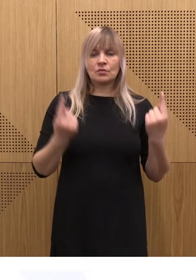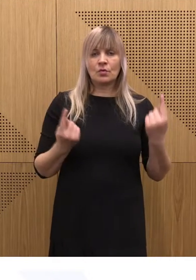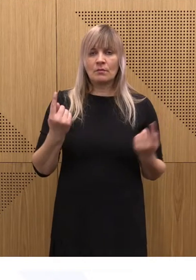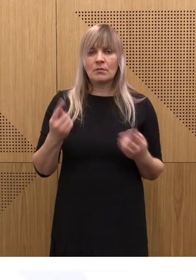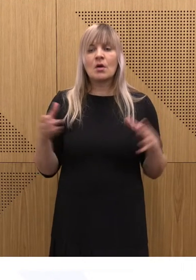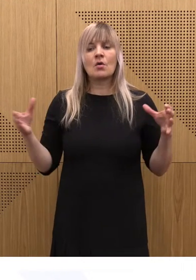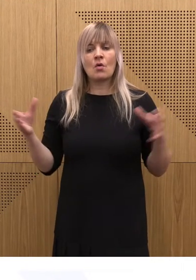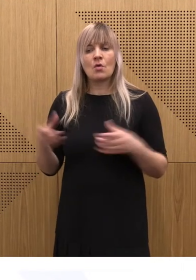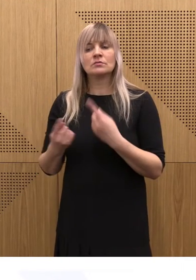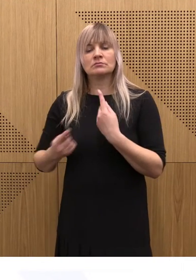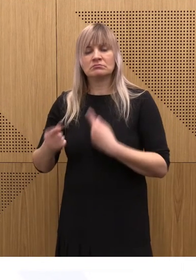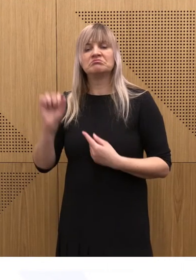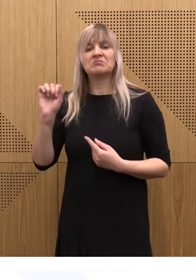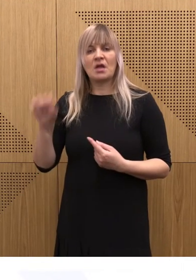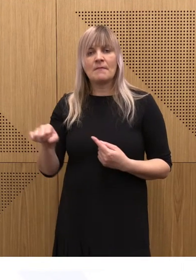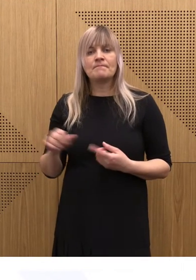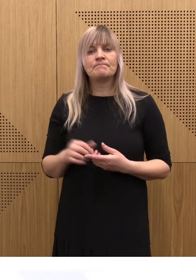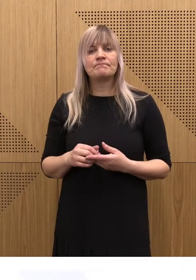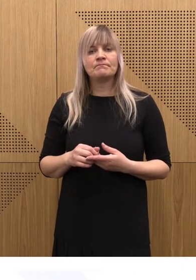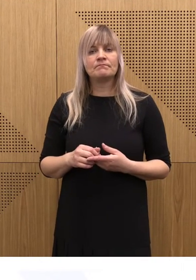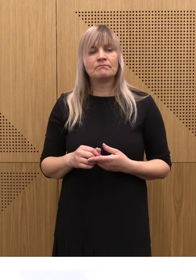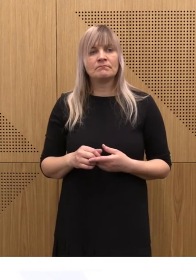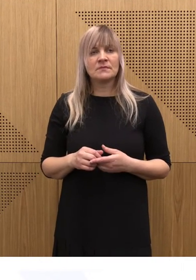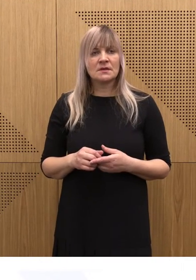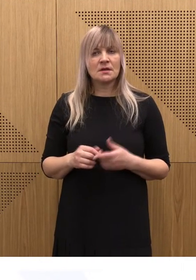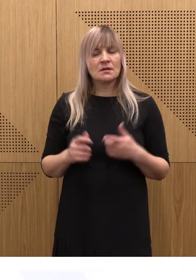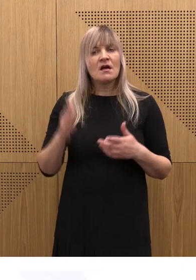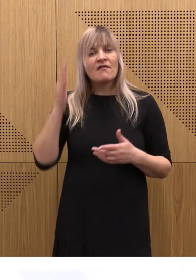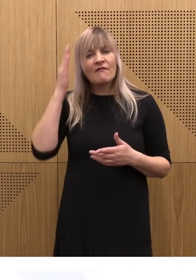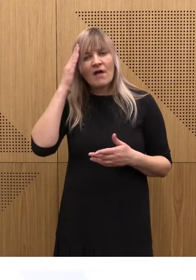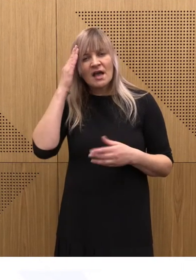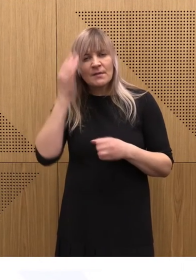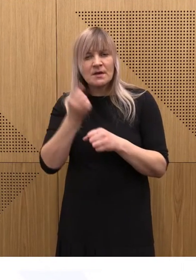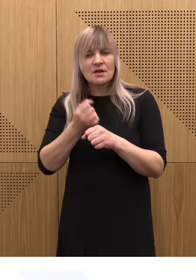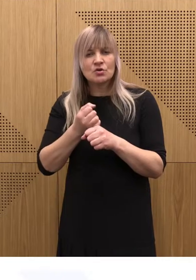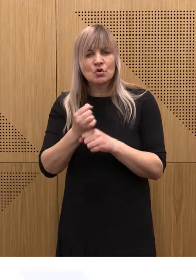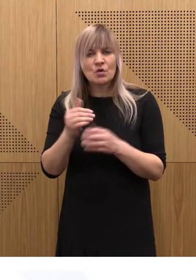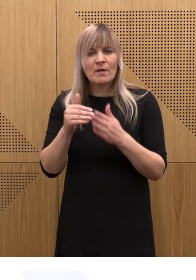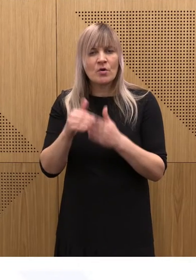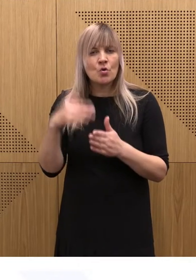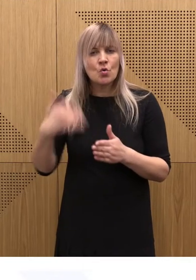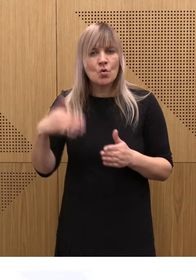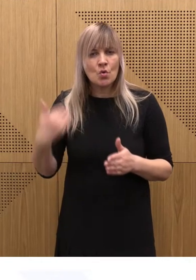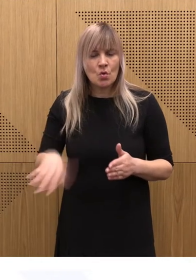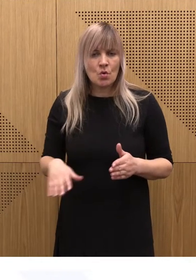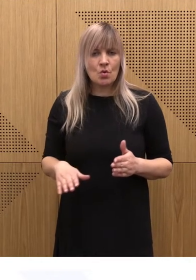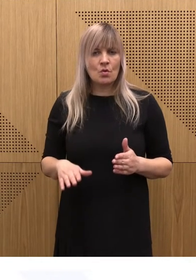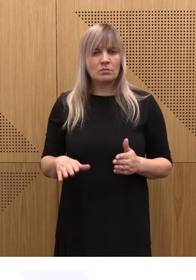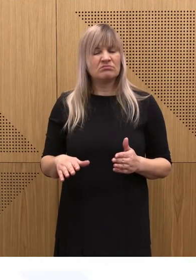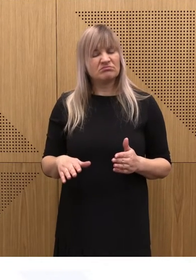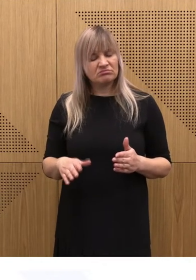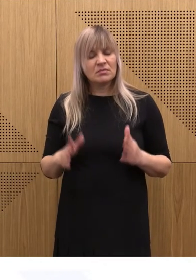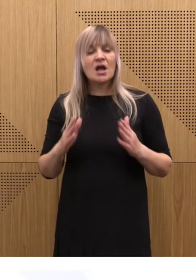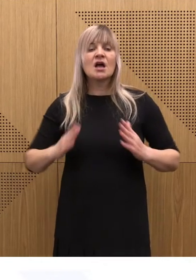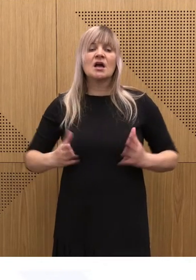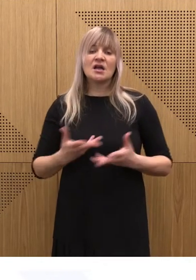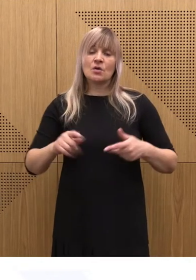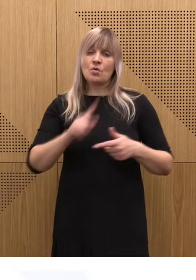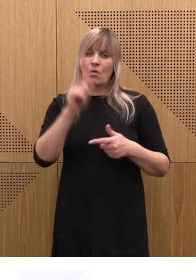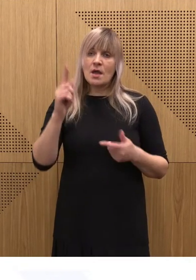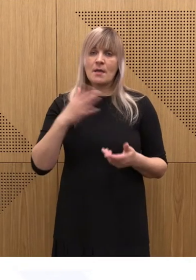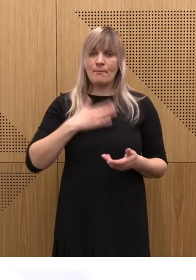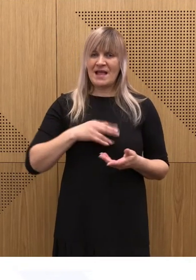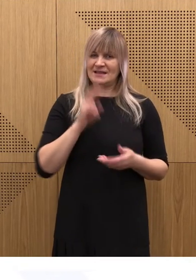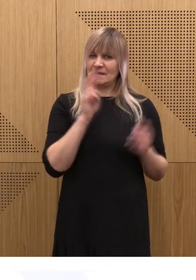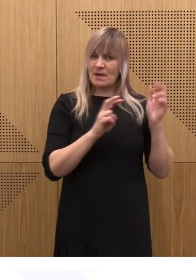juba leiti siis, et vaimne surve on inimestele nii suur ja eriti jõuluajal armastatakse kirikutes käia, osaleda